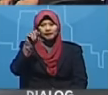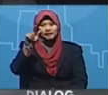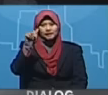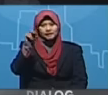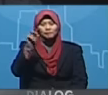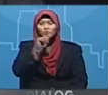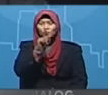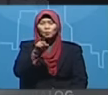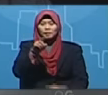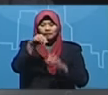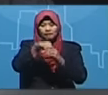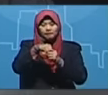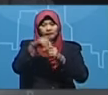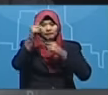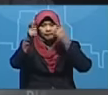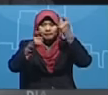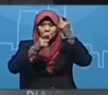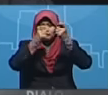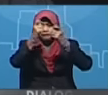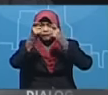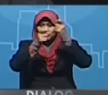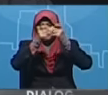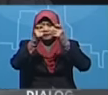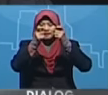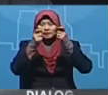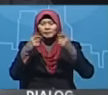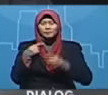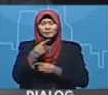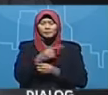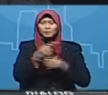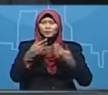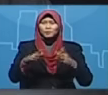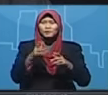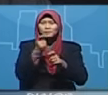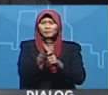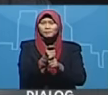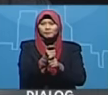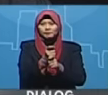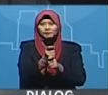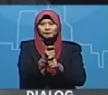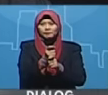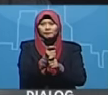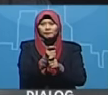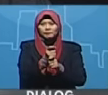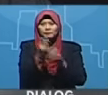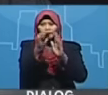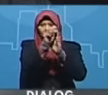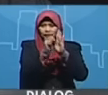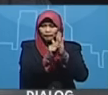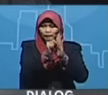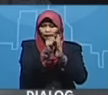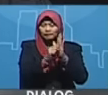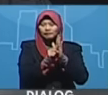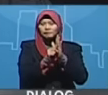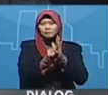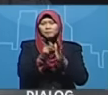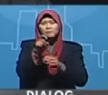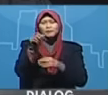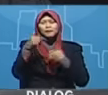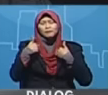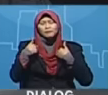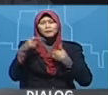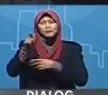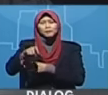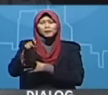di dalam akta pelancongan kita, kita telah menetapkan sebenarnya apa ni memang terdapat keperluan untuk apa